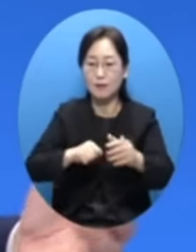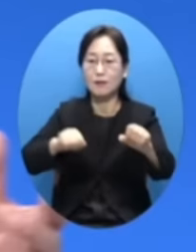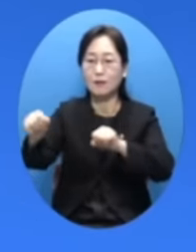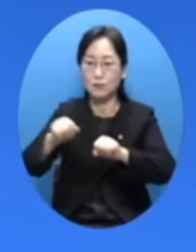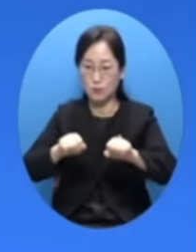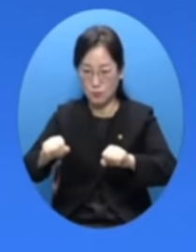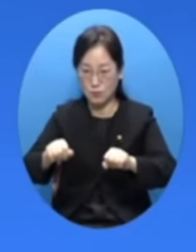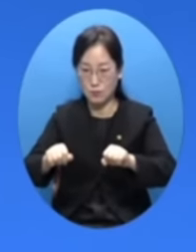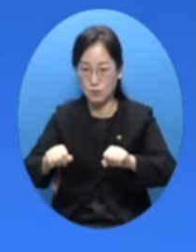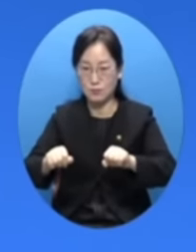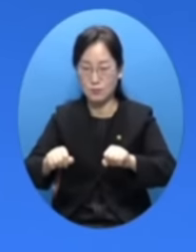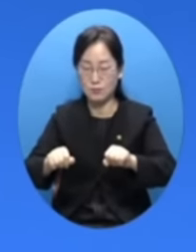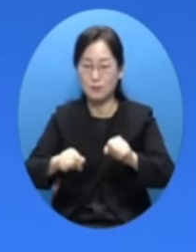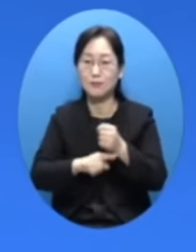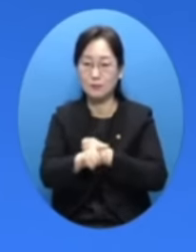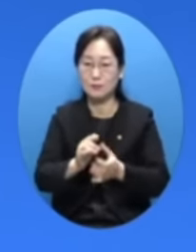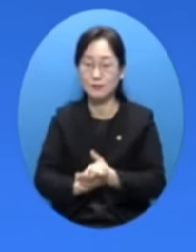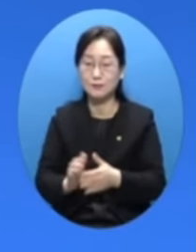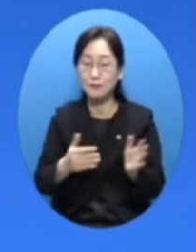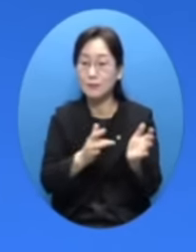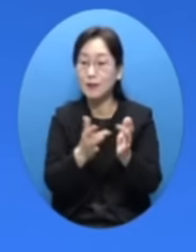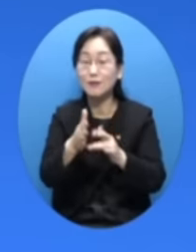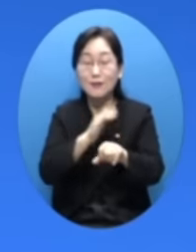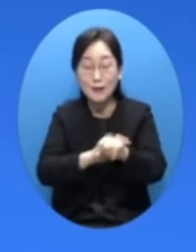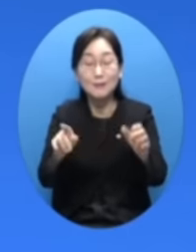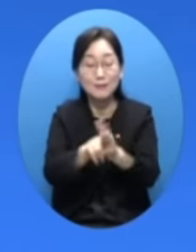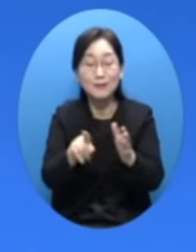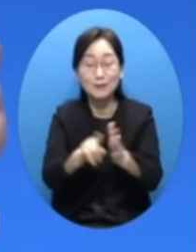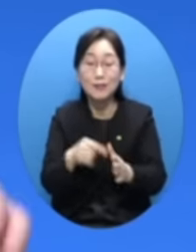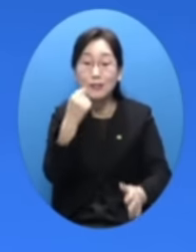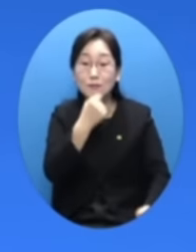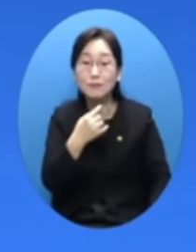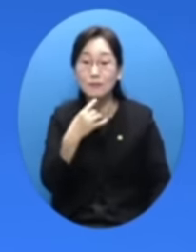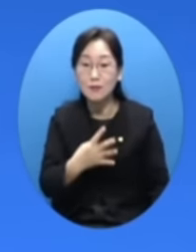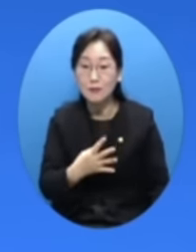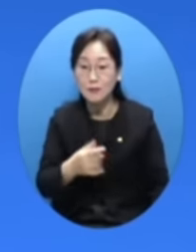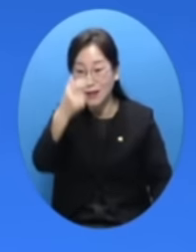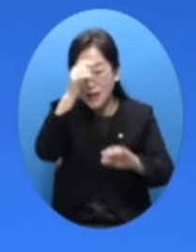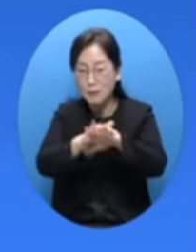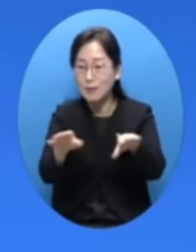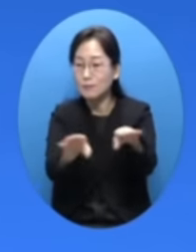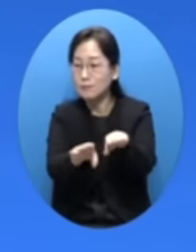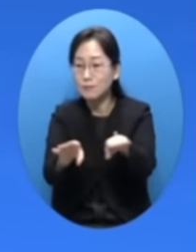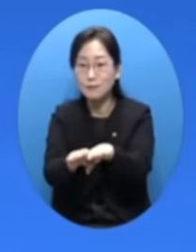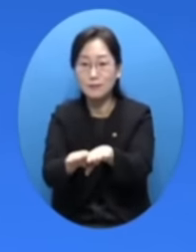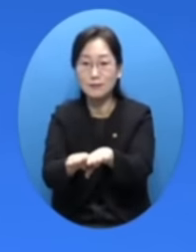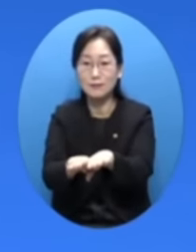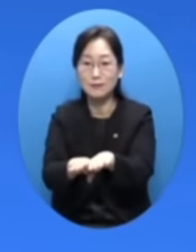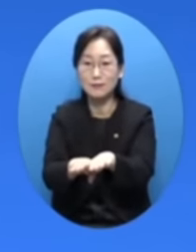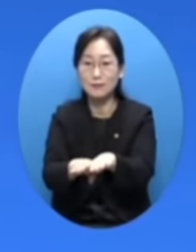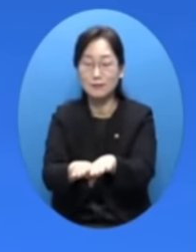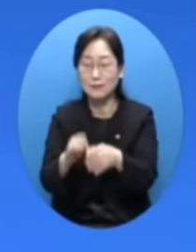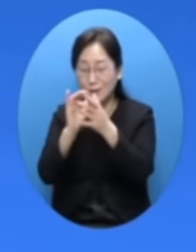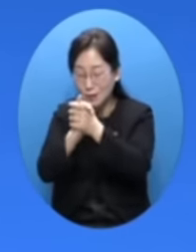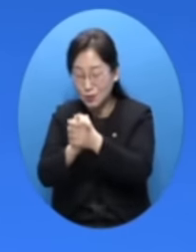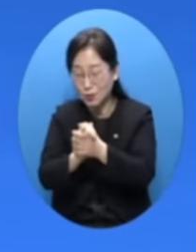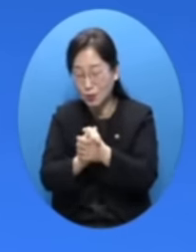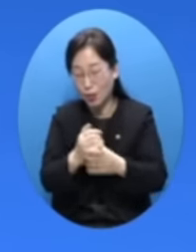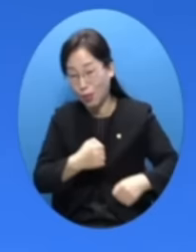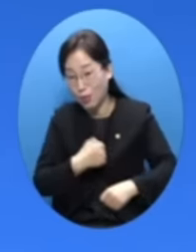행동입니다. 예수를 잘 믿는다 하면서도 예배도 잘 드리지 않고 기도도 하지